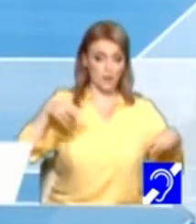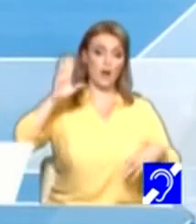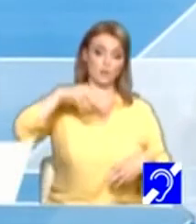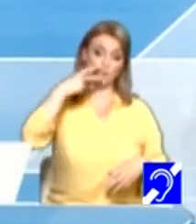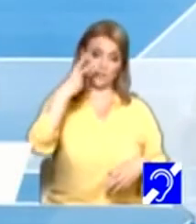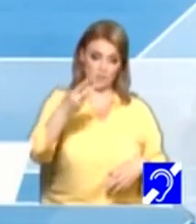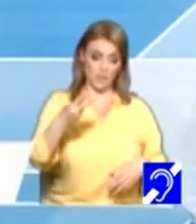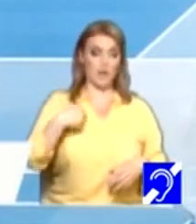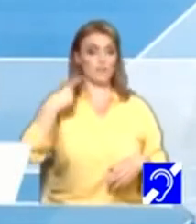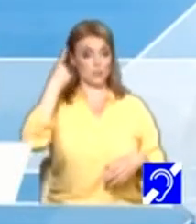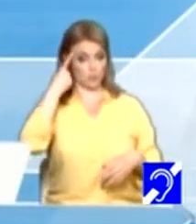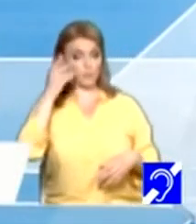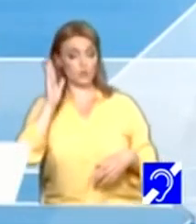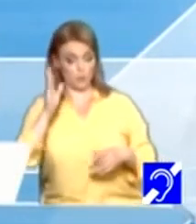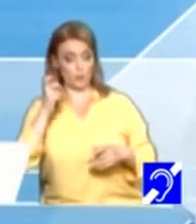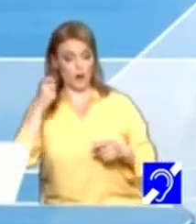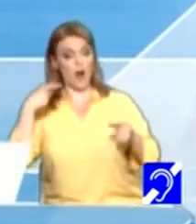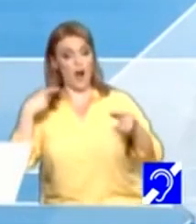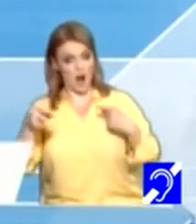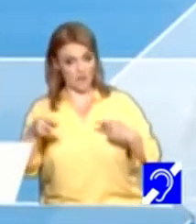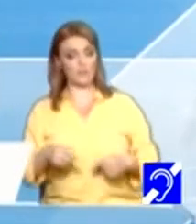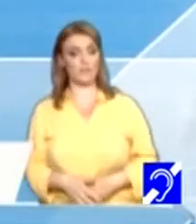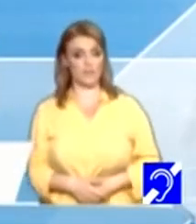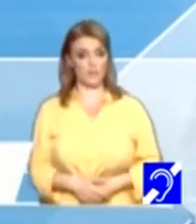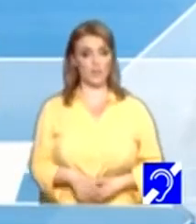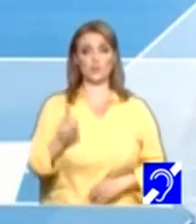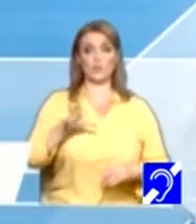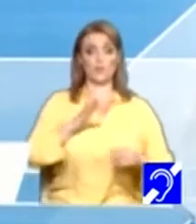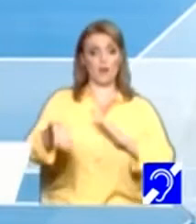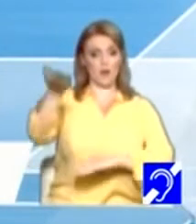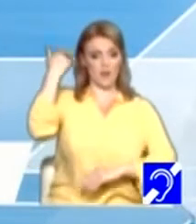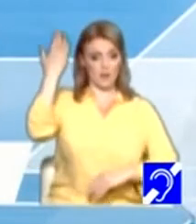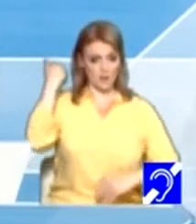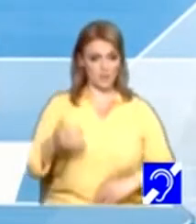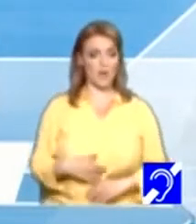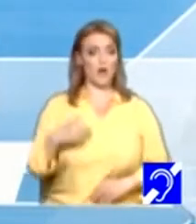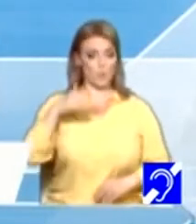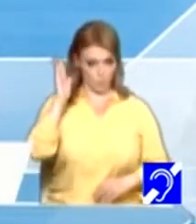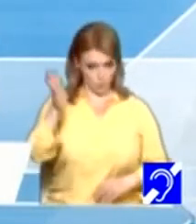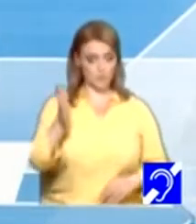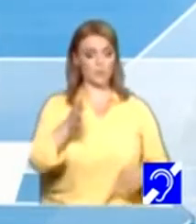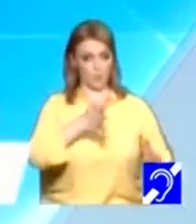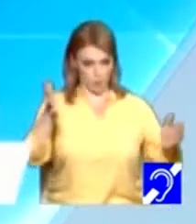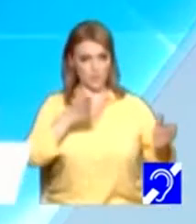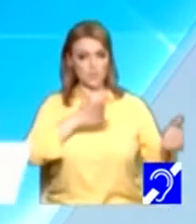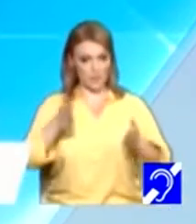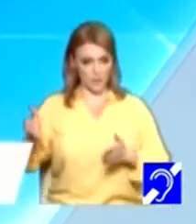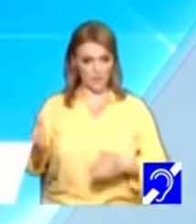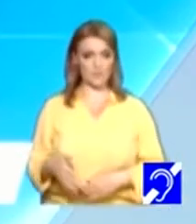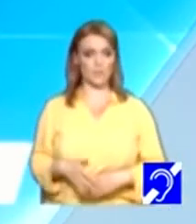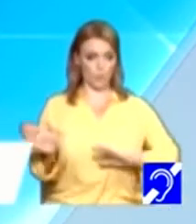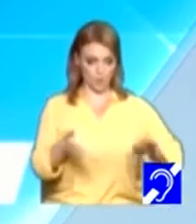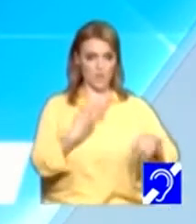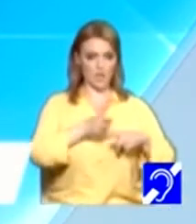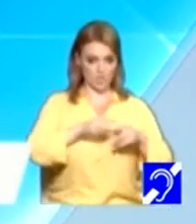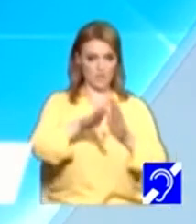fi diferit față de ce s-a întâmplat în anii anteriori în Republica Moldova? Adică va exista mai multă stabilitate după aceste alegeri? Sigur că da și vă